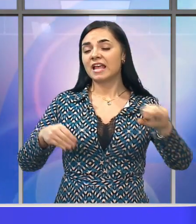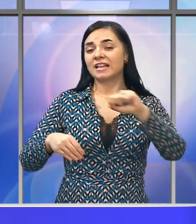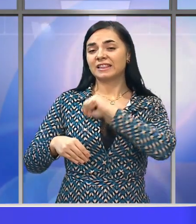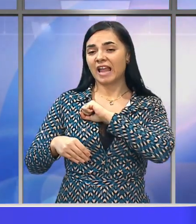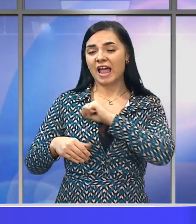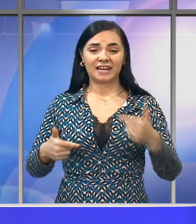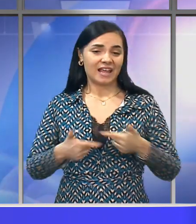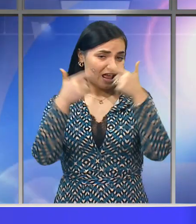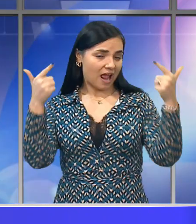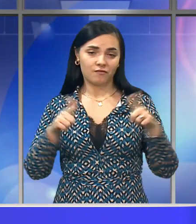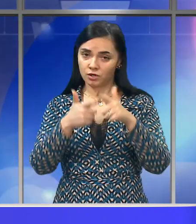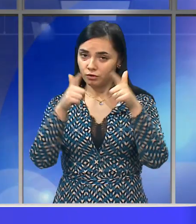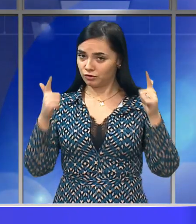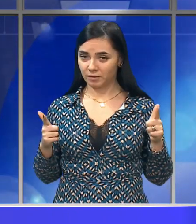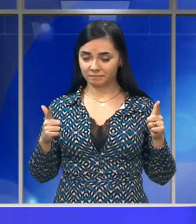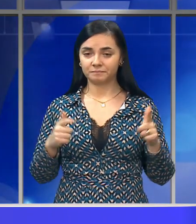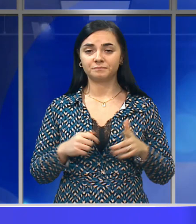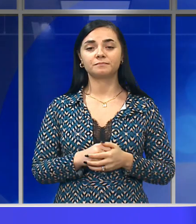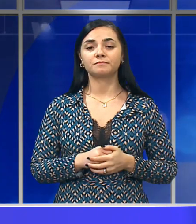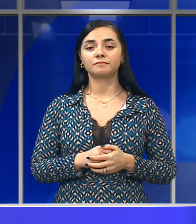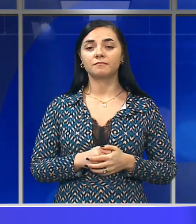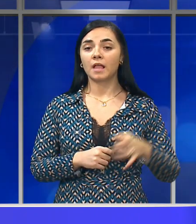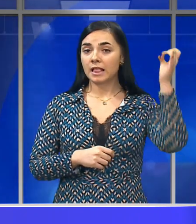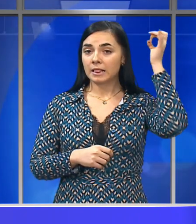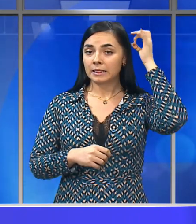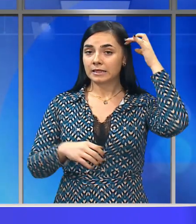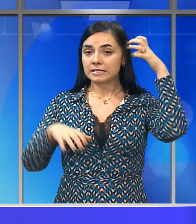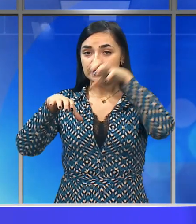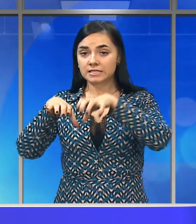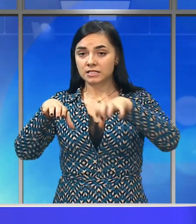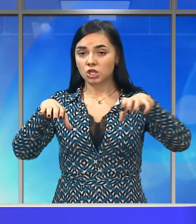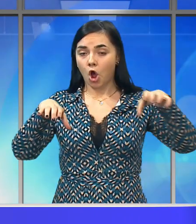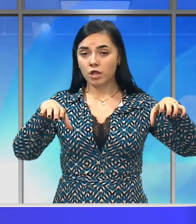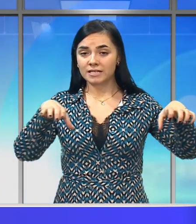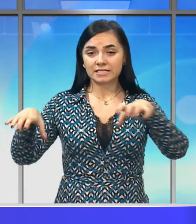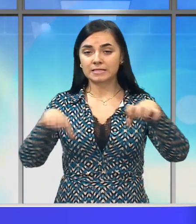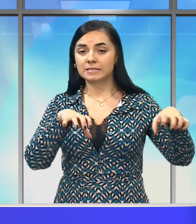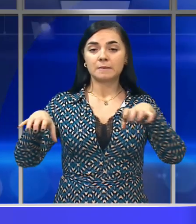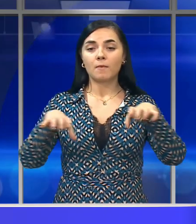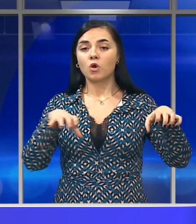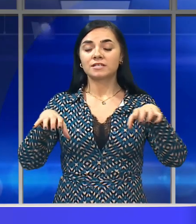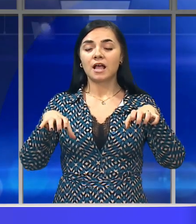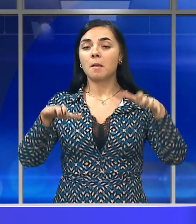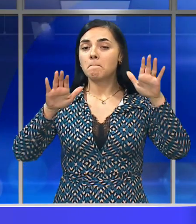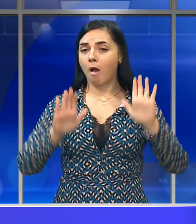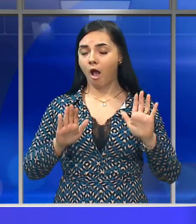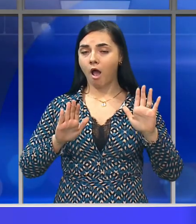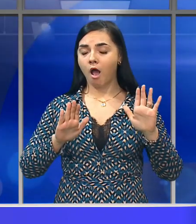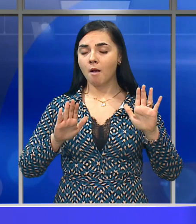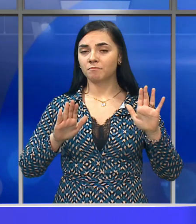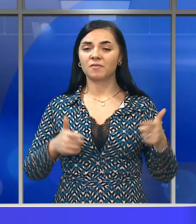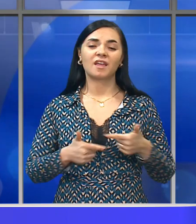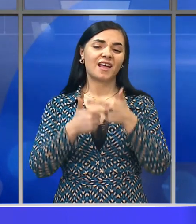del previsto i massi ciclopici si sono spostati ma non così tanto da